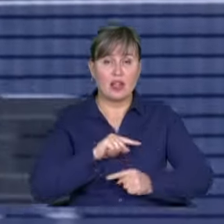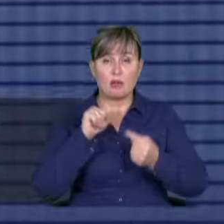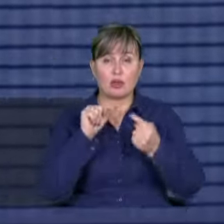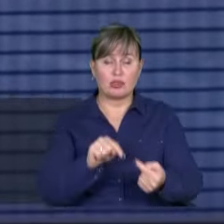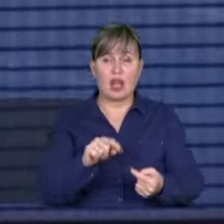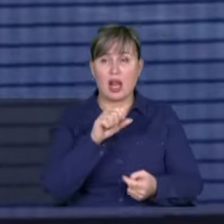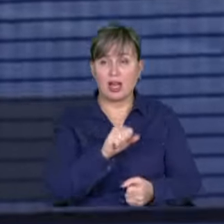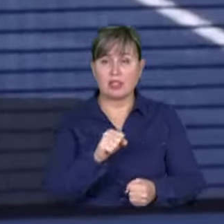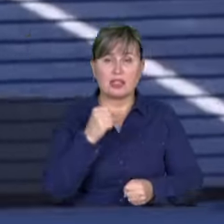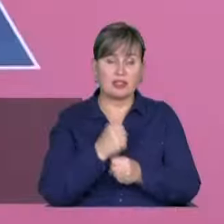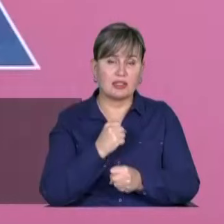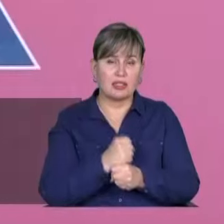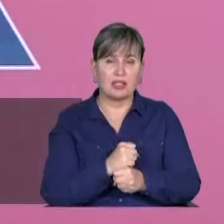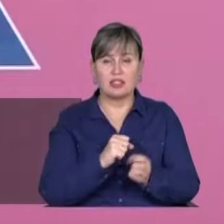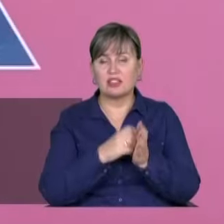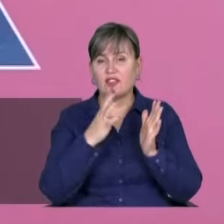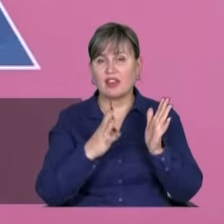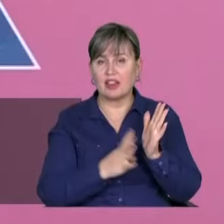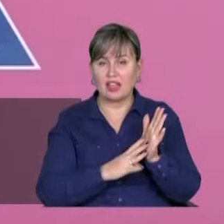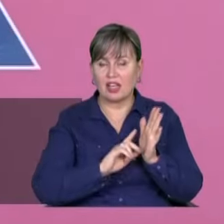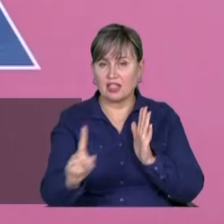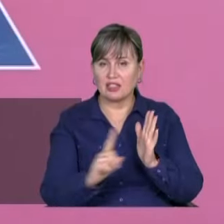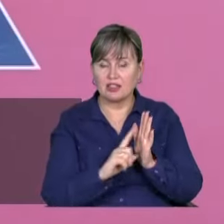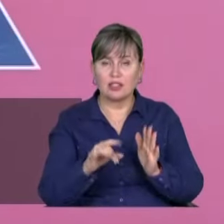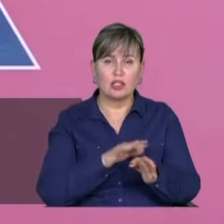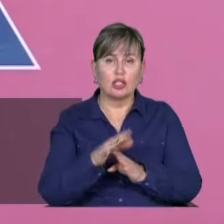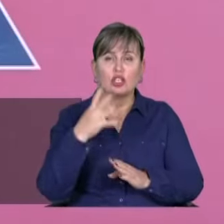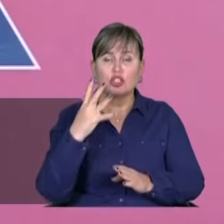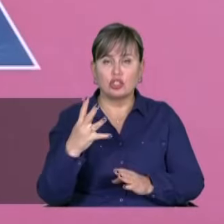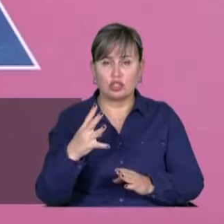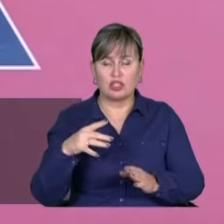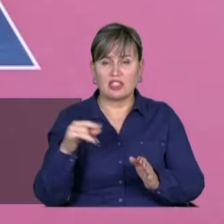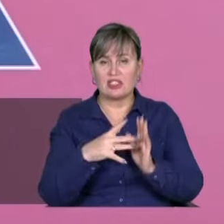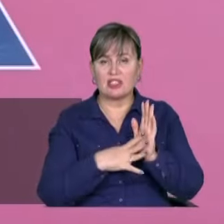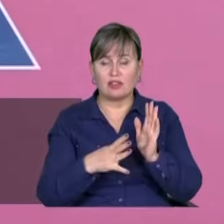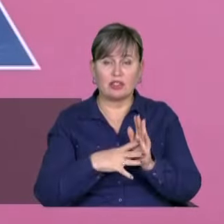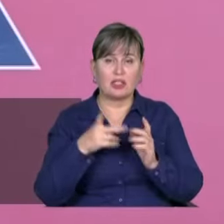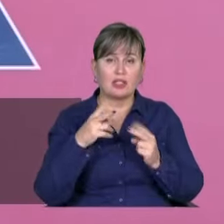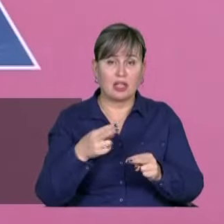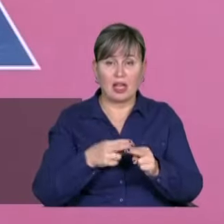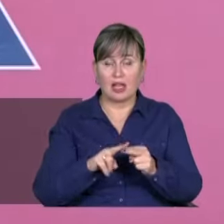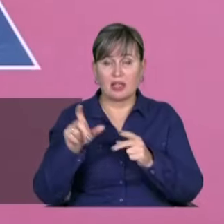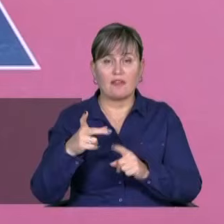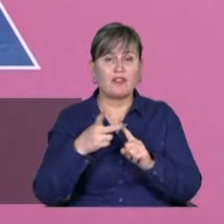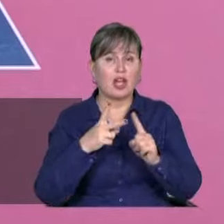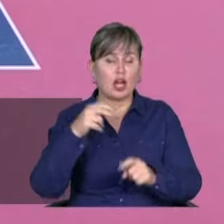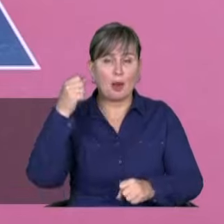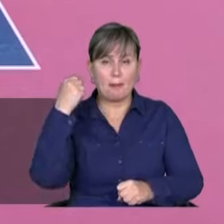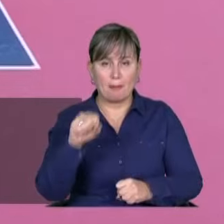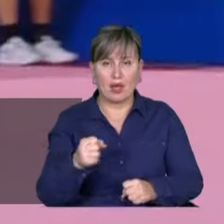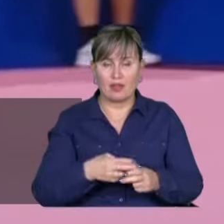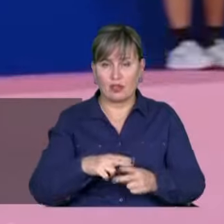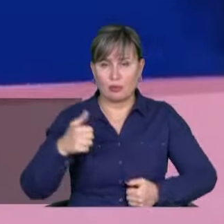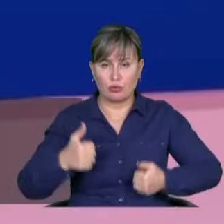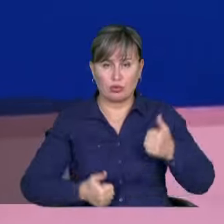противостояния Александр сделал 19 эйсов и реализовал 4 брейкпоинта из 9. Для Бублика это уже вторая победа на данном